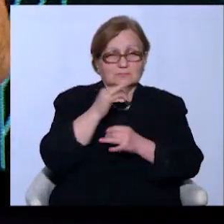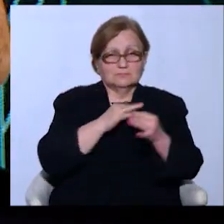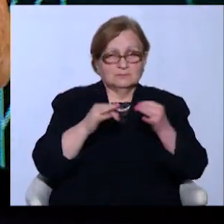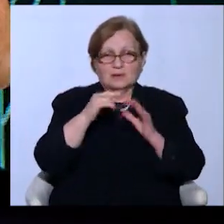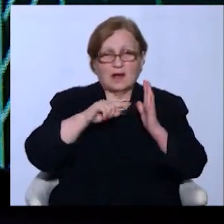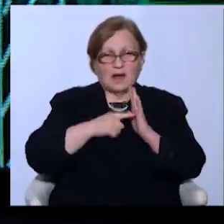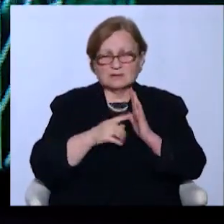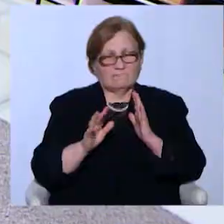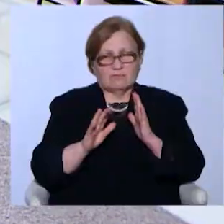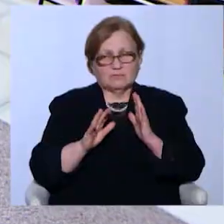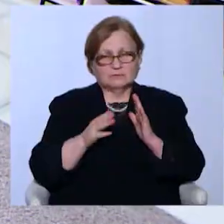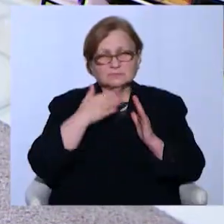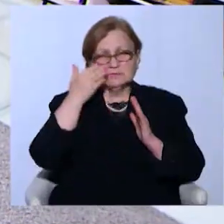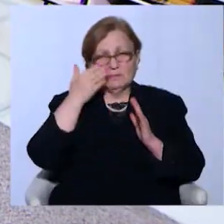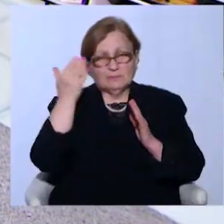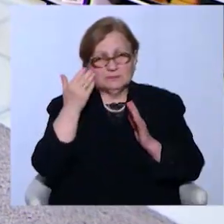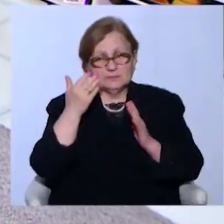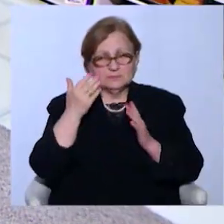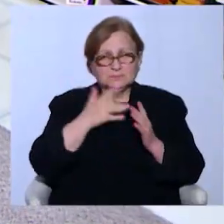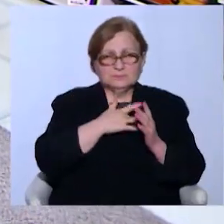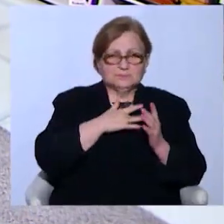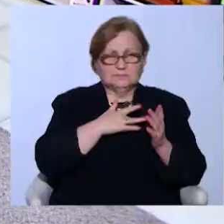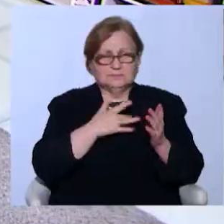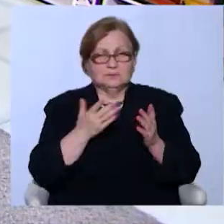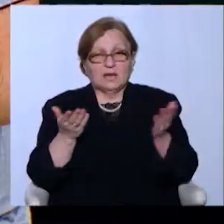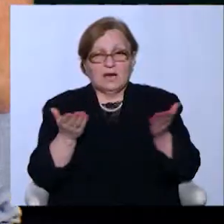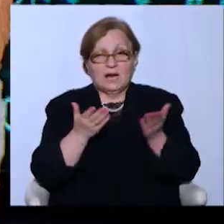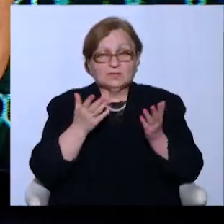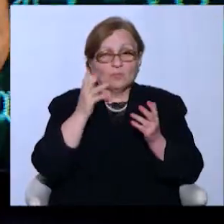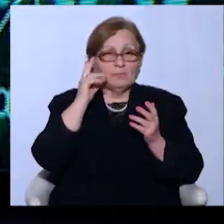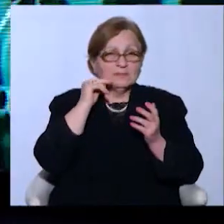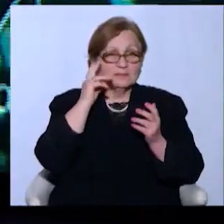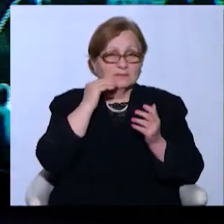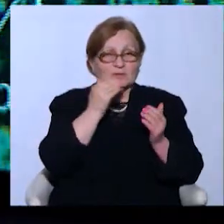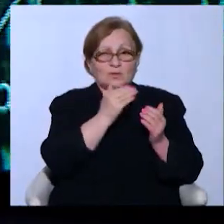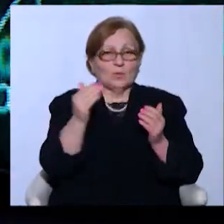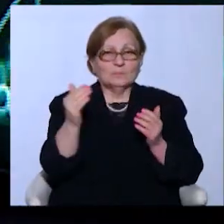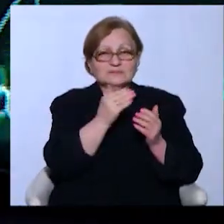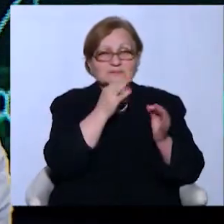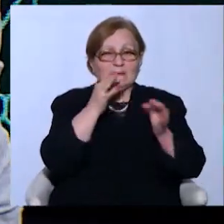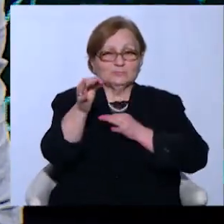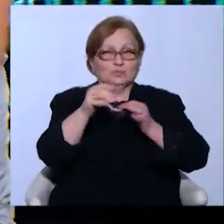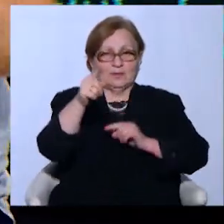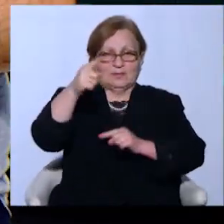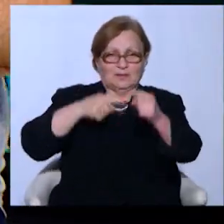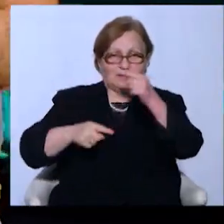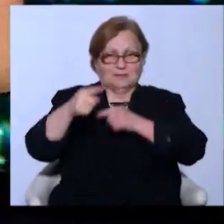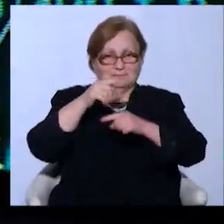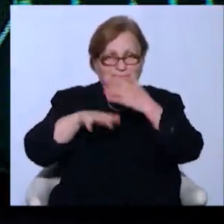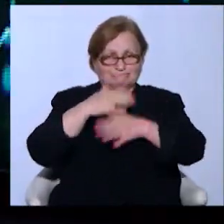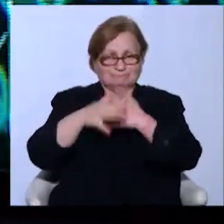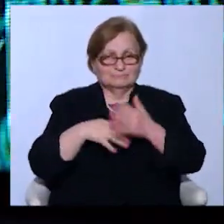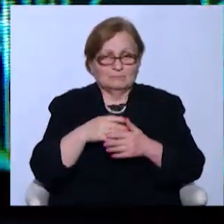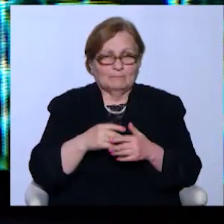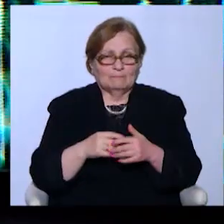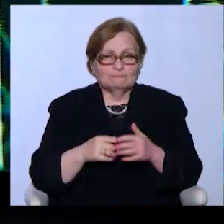გავამრავლოთ ქვეშმიწერით და გავარკვიოთ, რომელი რიცხვი რომლის პასუხია. დავიწყეთ.